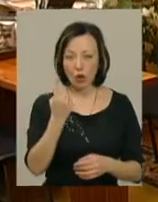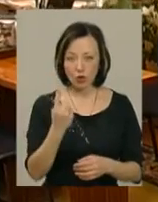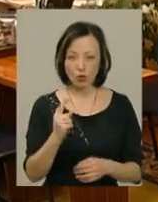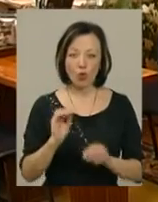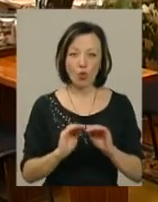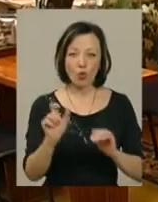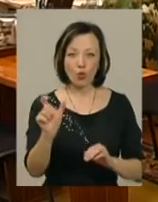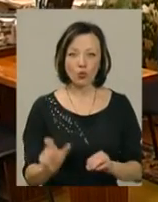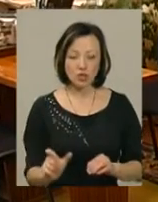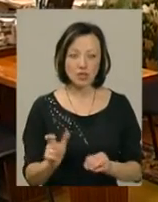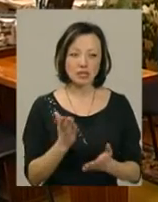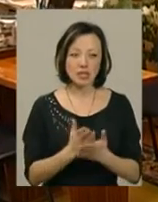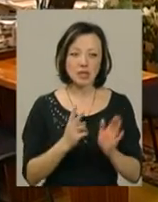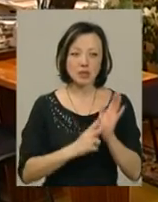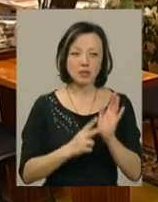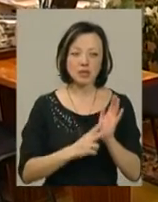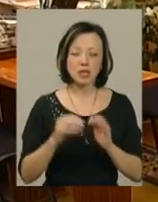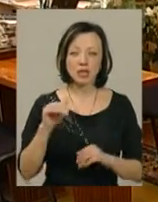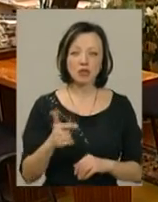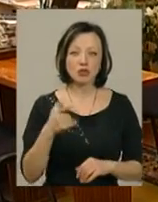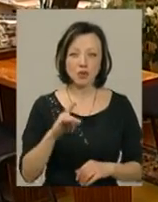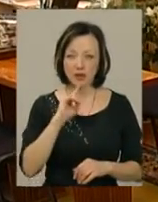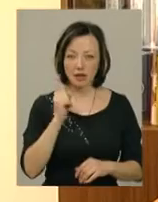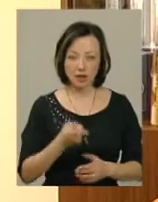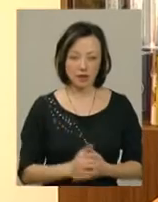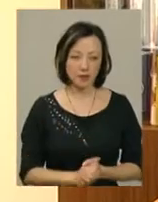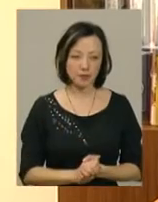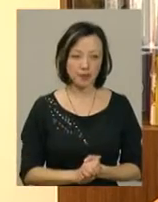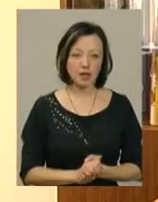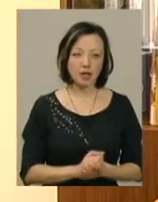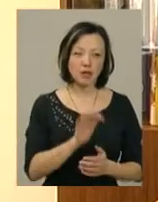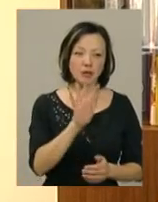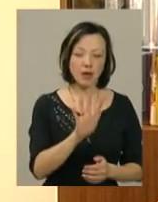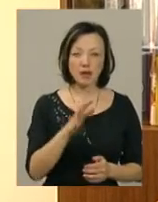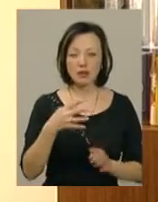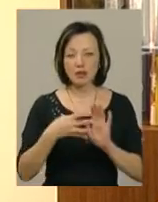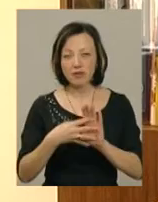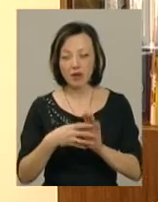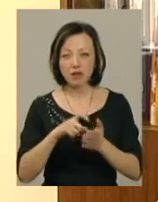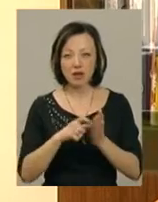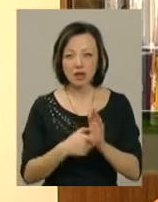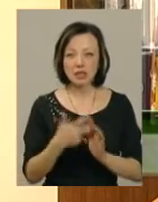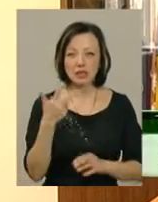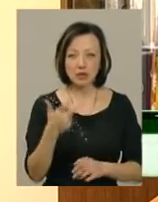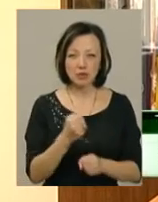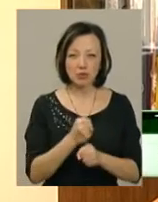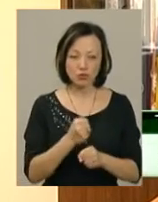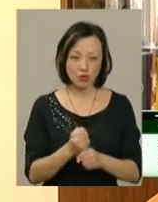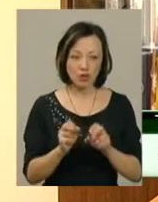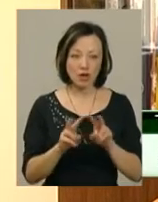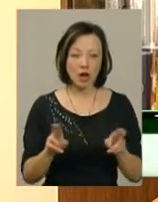у малокомплектній школі складає 70 тисяч гривень на рік. Із 5-9 класів лише 3 на сьогодні функціонують як